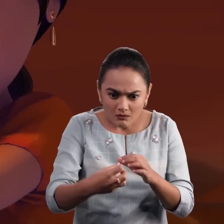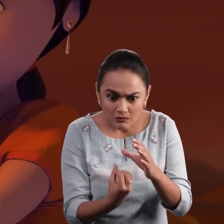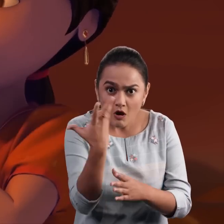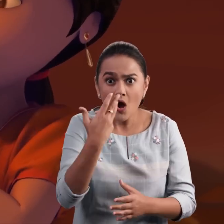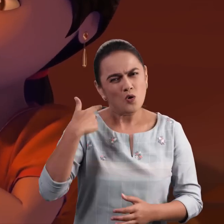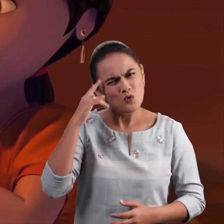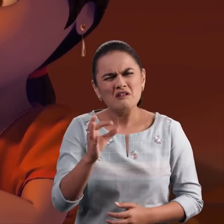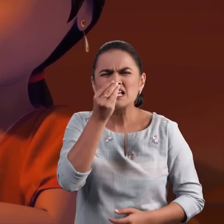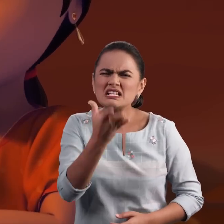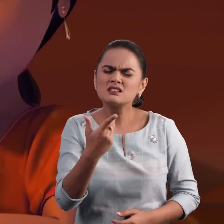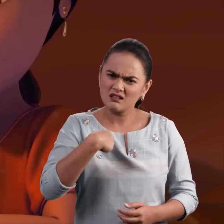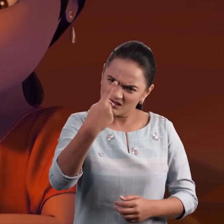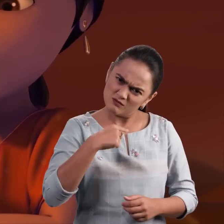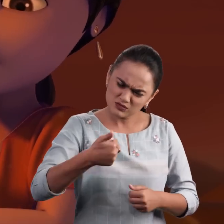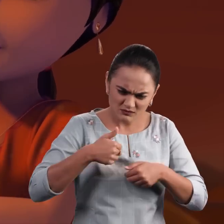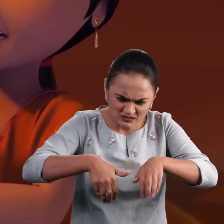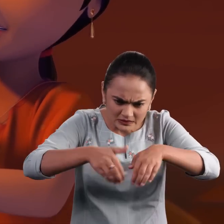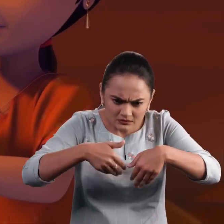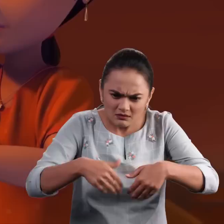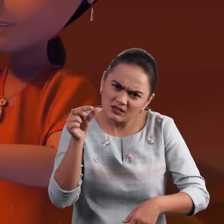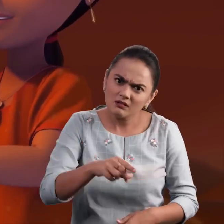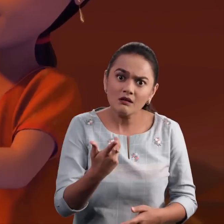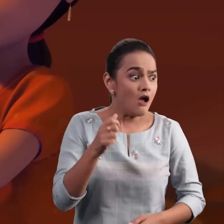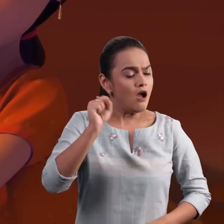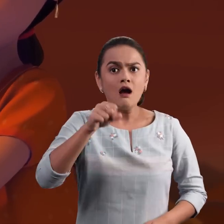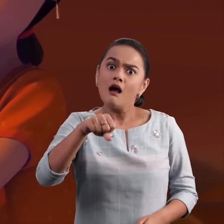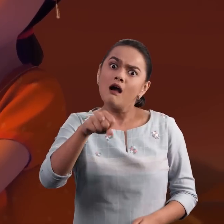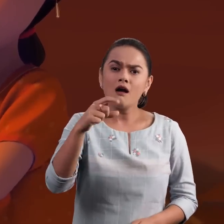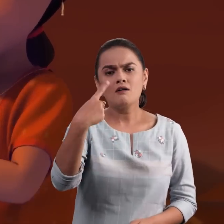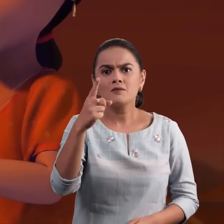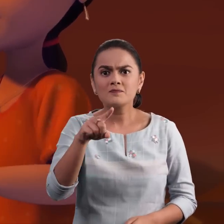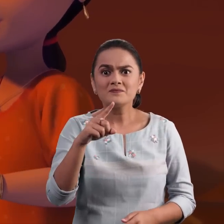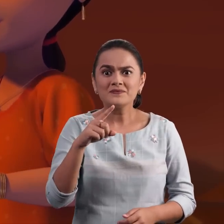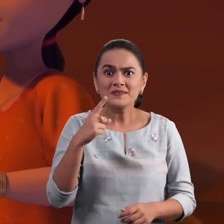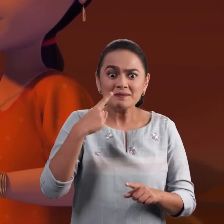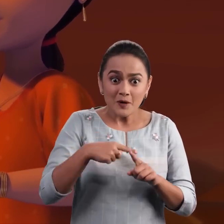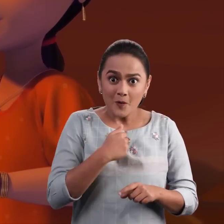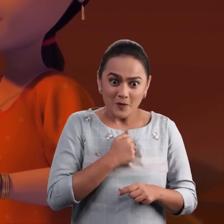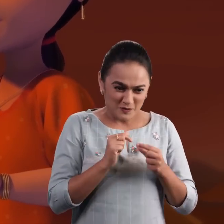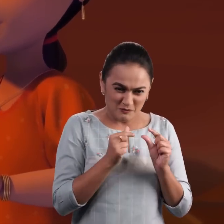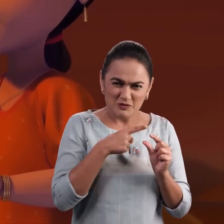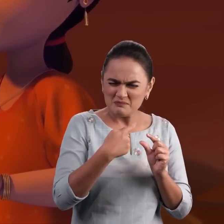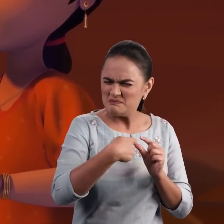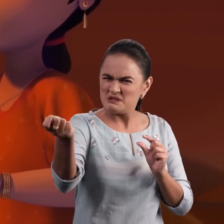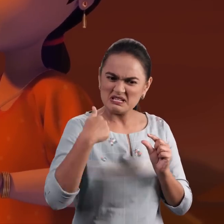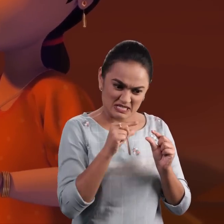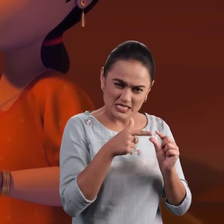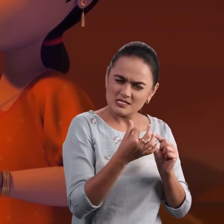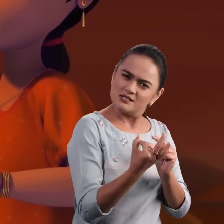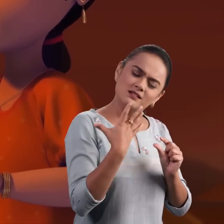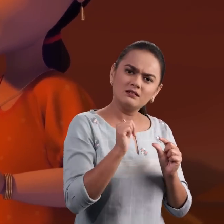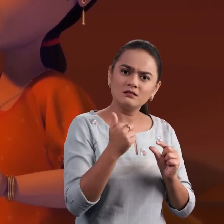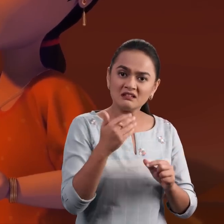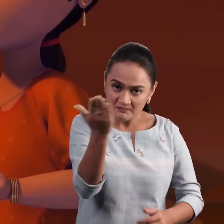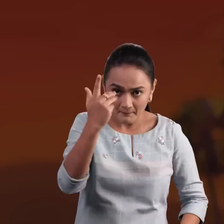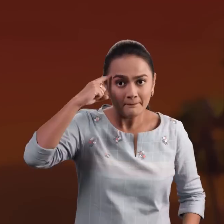ये बड़ा सरल है। हम भी मोतियों की खेती करेंगी। हाँ, और हमारे मोती उसके मोतियों से अधिक सुंदर होंगे। क्या